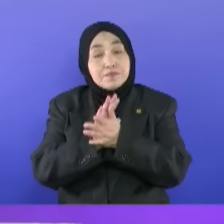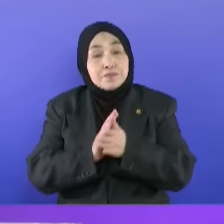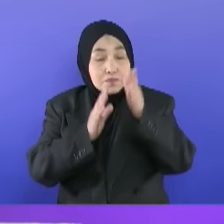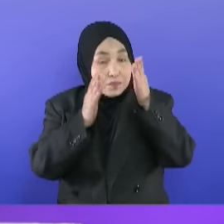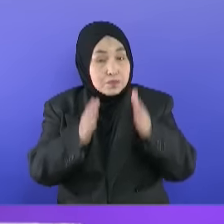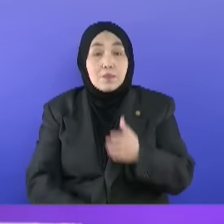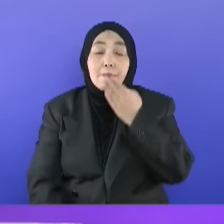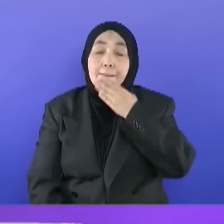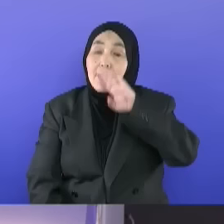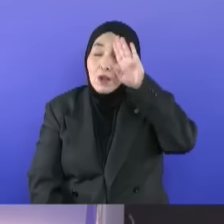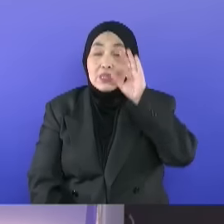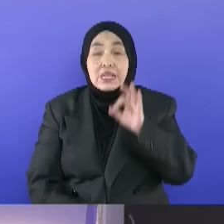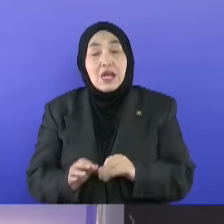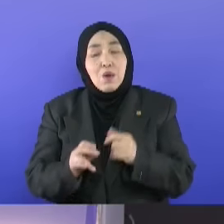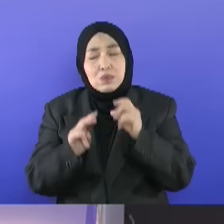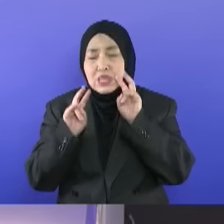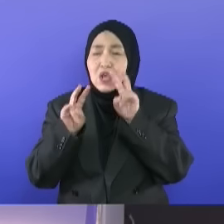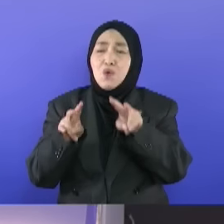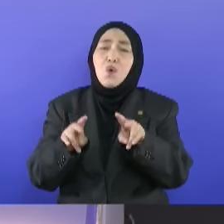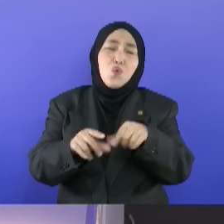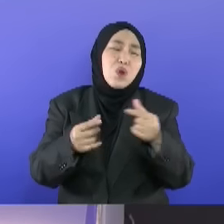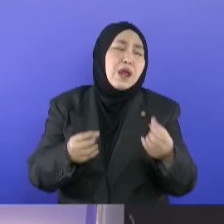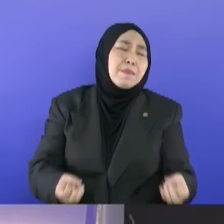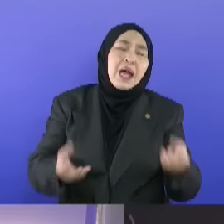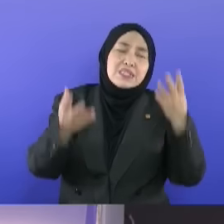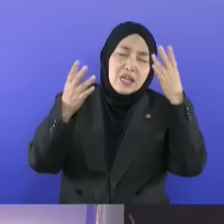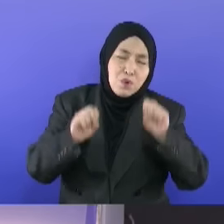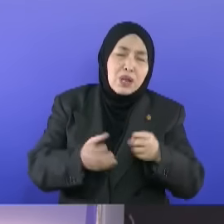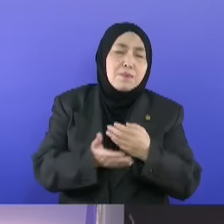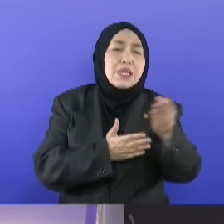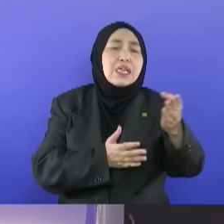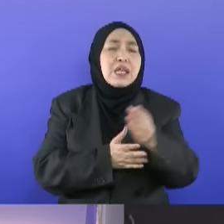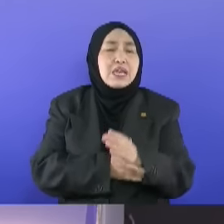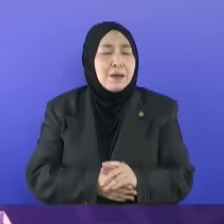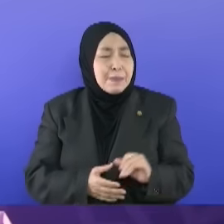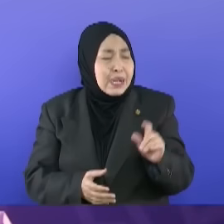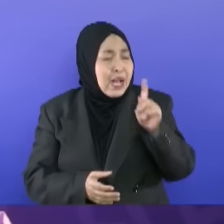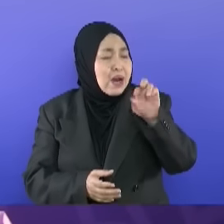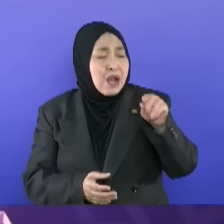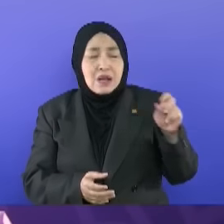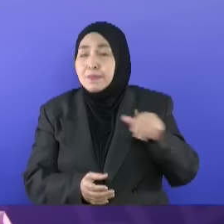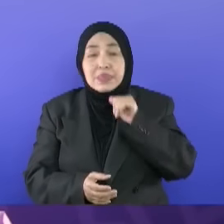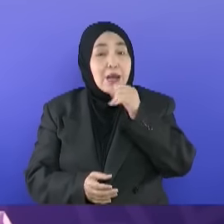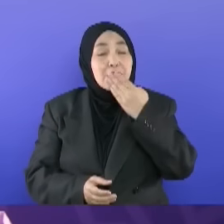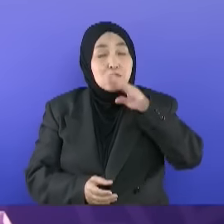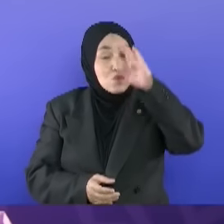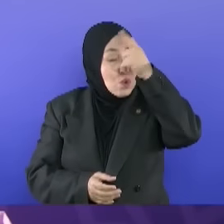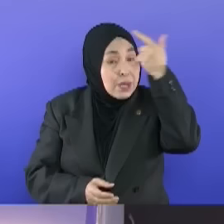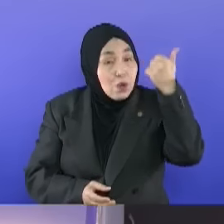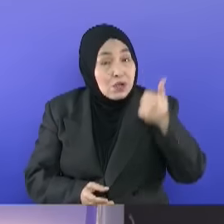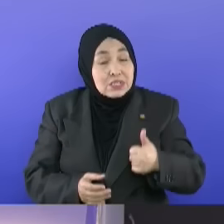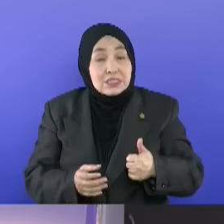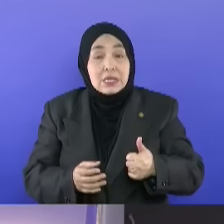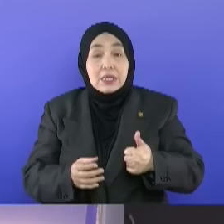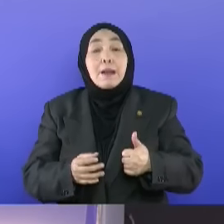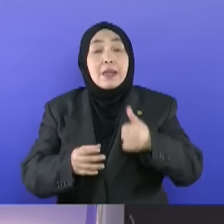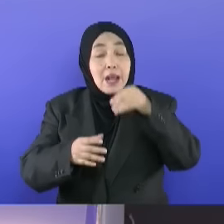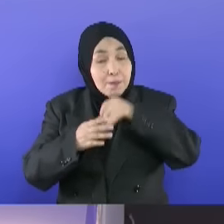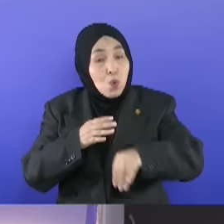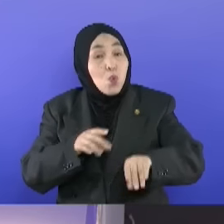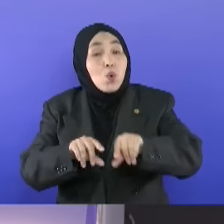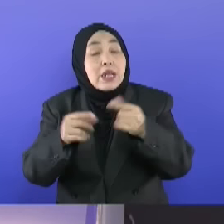yang bersyukur. Kalau tidak ustaz orang tengok ah Quran banyak aje boleh beli kat karangkraf, boleh beli kat mana-mana tak bersyukur. Kerana di sebalik Quran